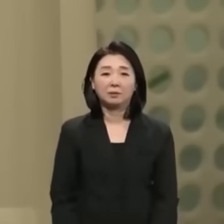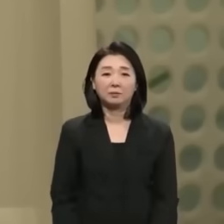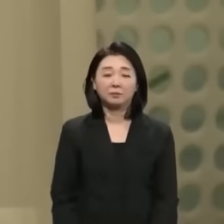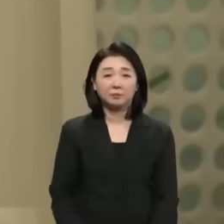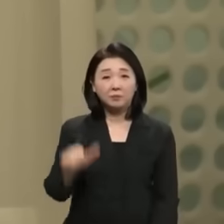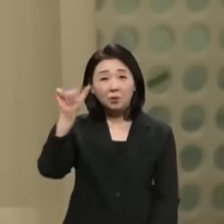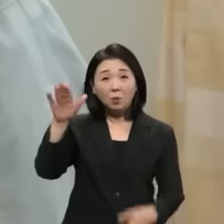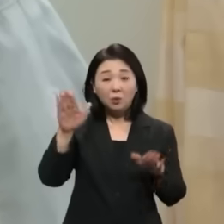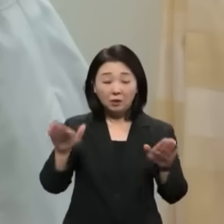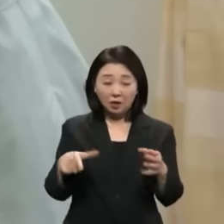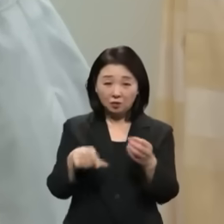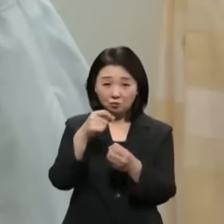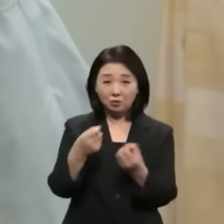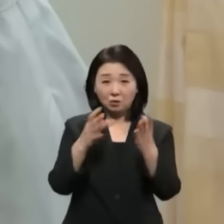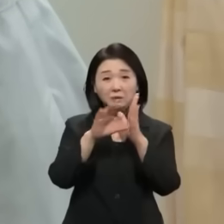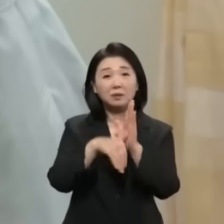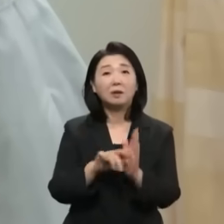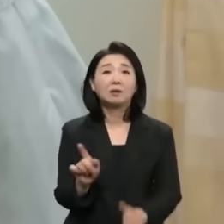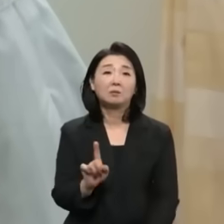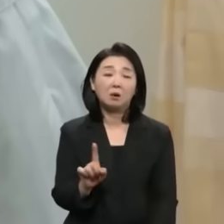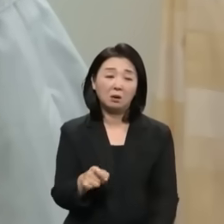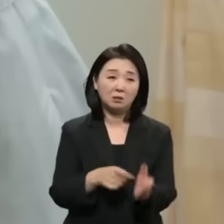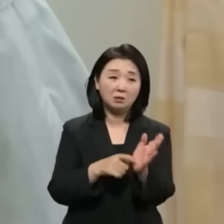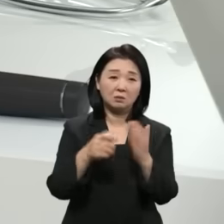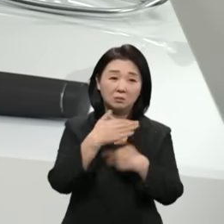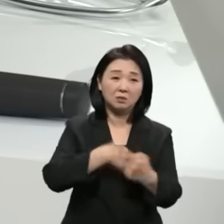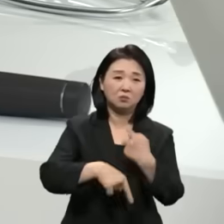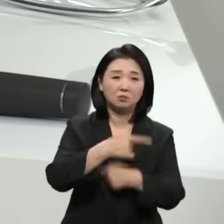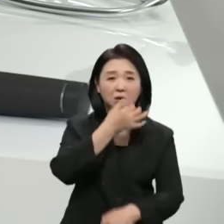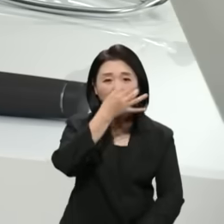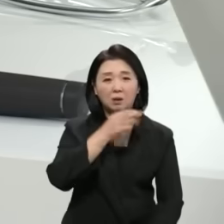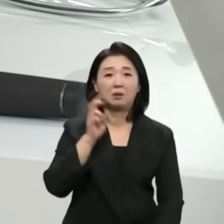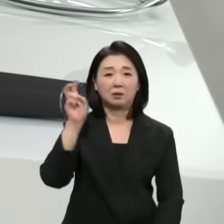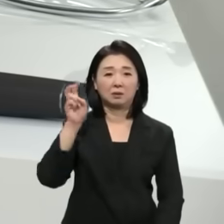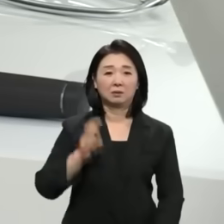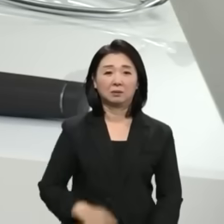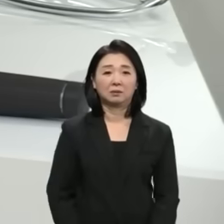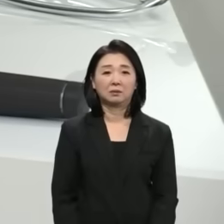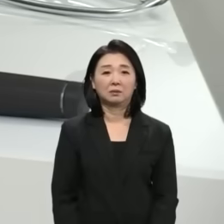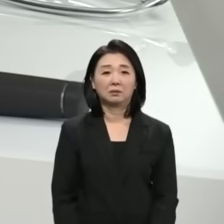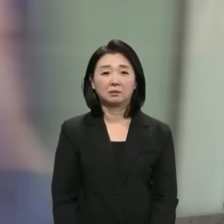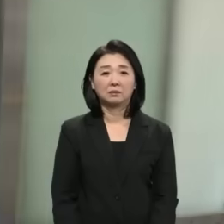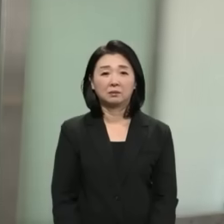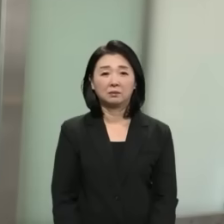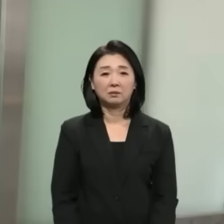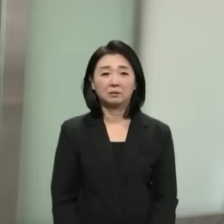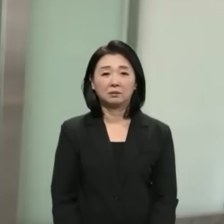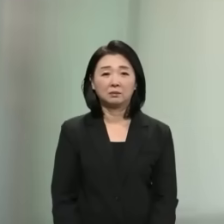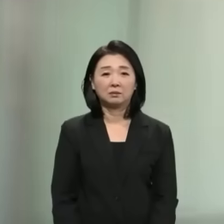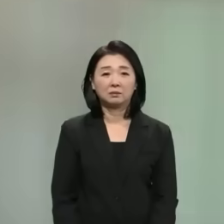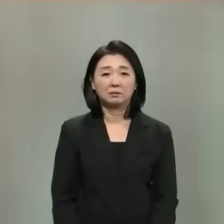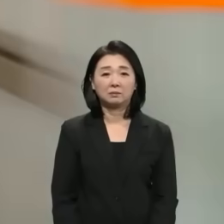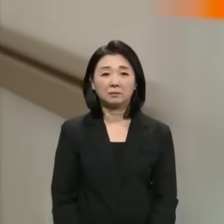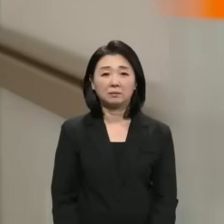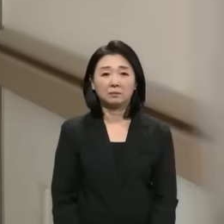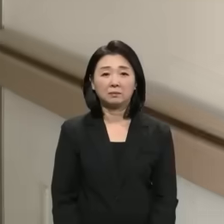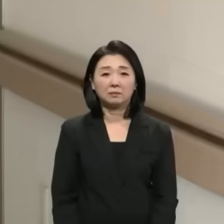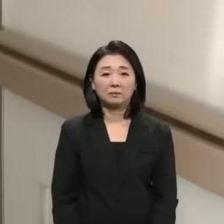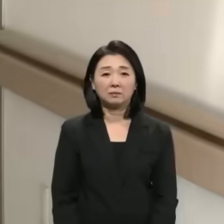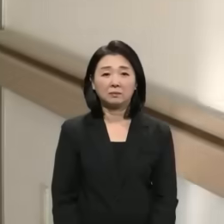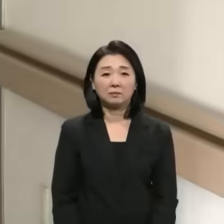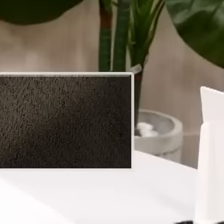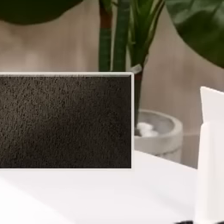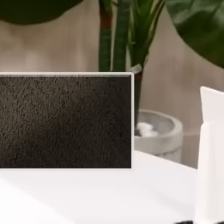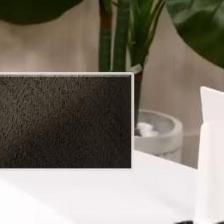다세 간의 연휴가 예정된 추석에는 응급실 운영이 더 힘들어질 수 있다는 목소리도 큽니다 JTBC 이재승